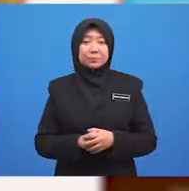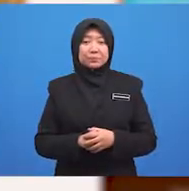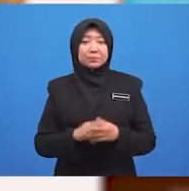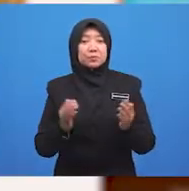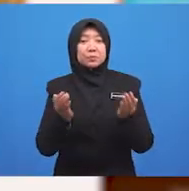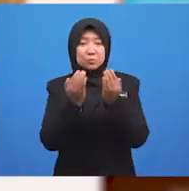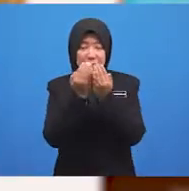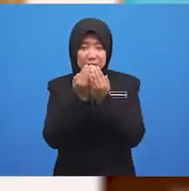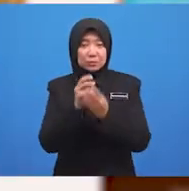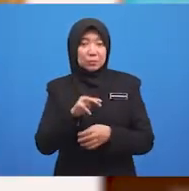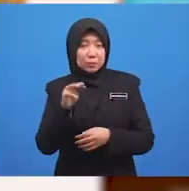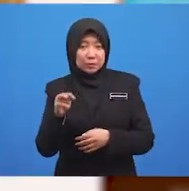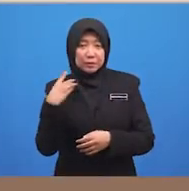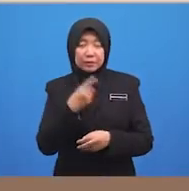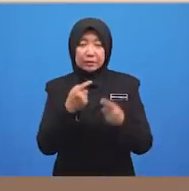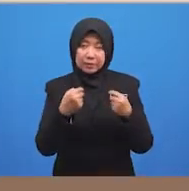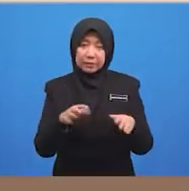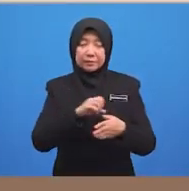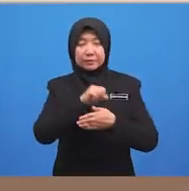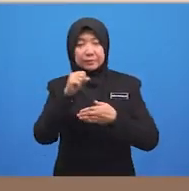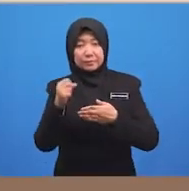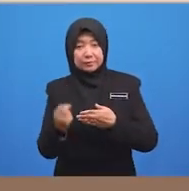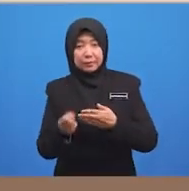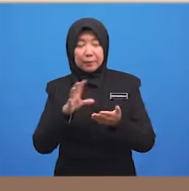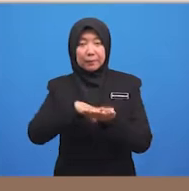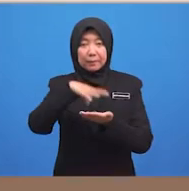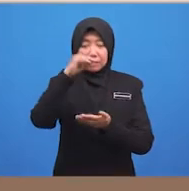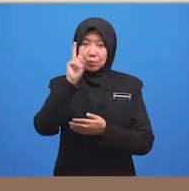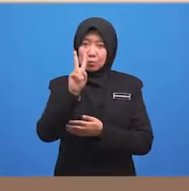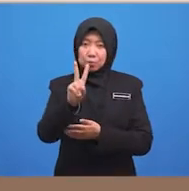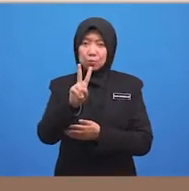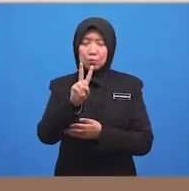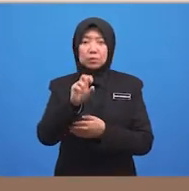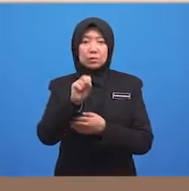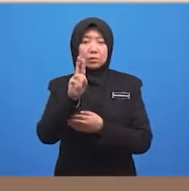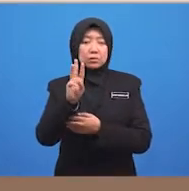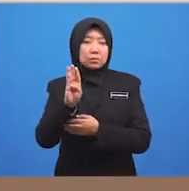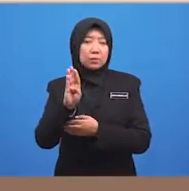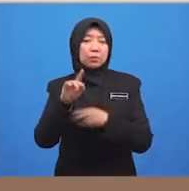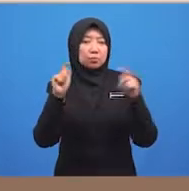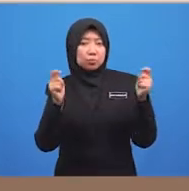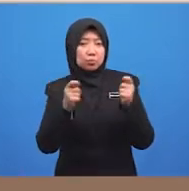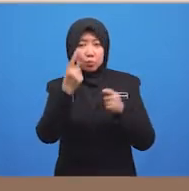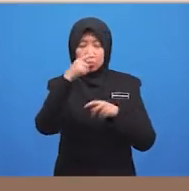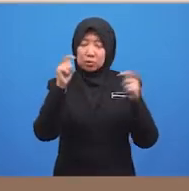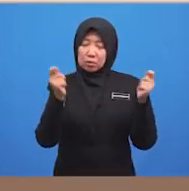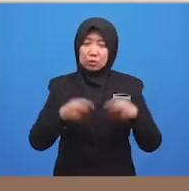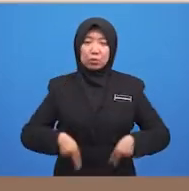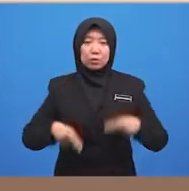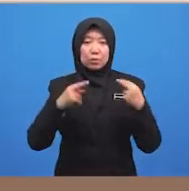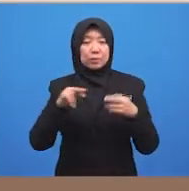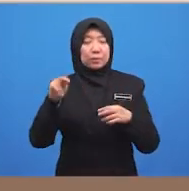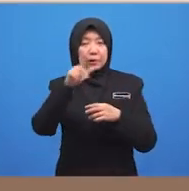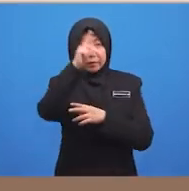Alhamdulillah, murid-murid, kita telah pun selesai mempelajari 2 subtopik terakhir untuk tajuk Hidupan Liar di